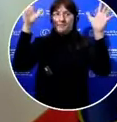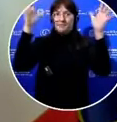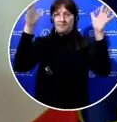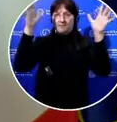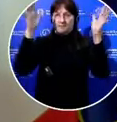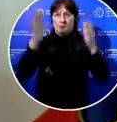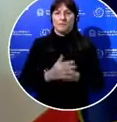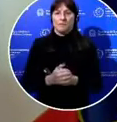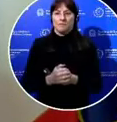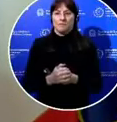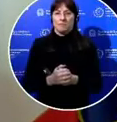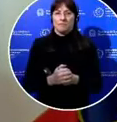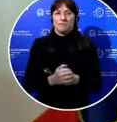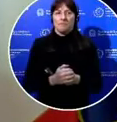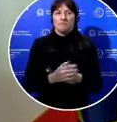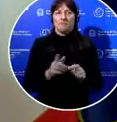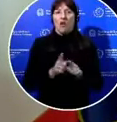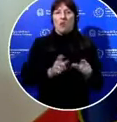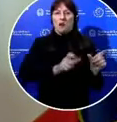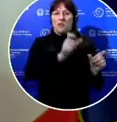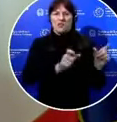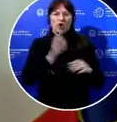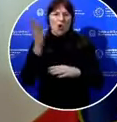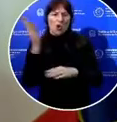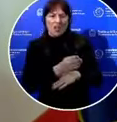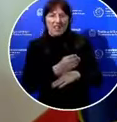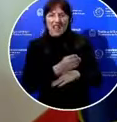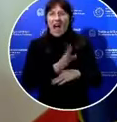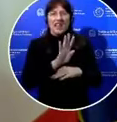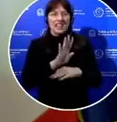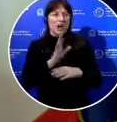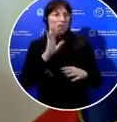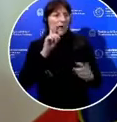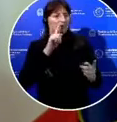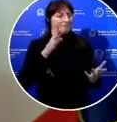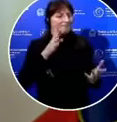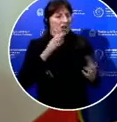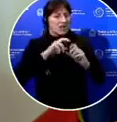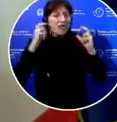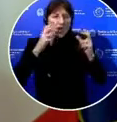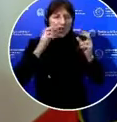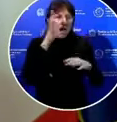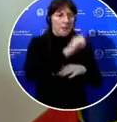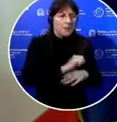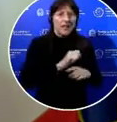La condanna senza cercare di capire quelle fragilità